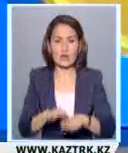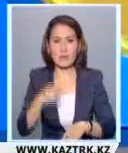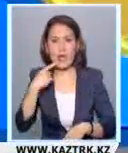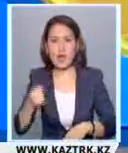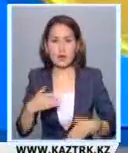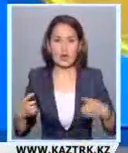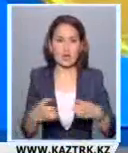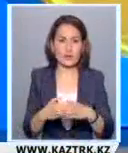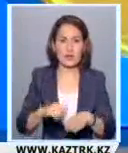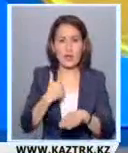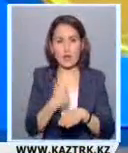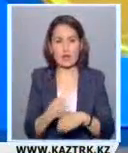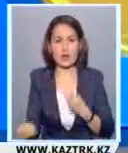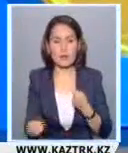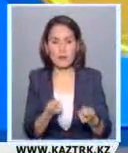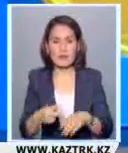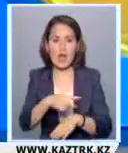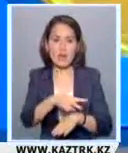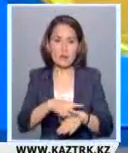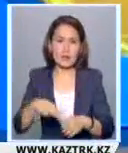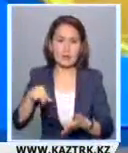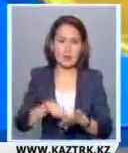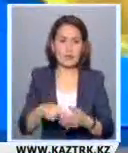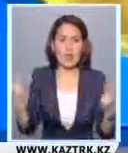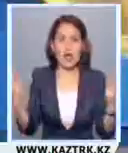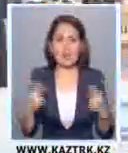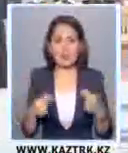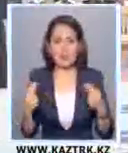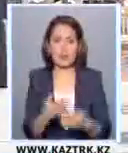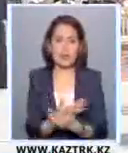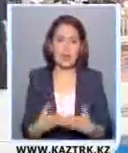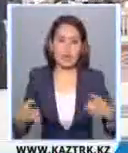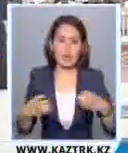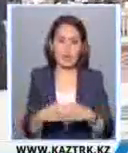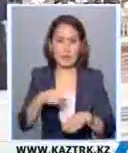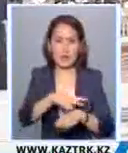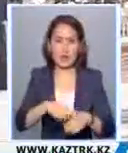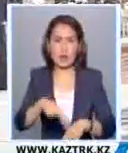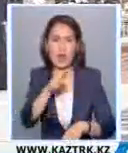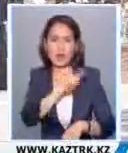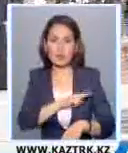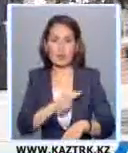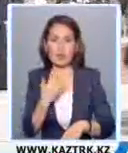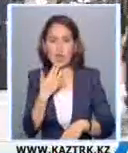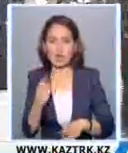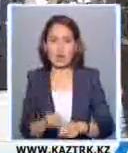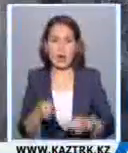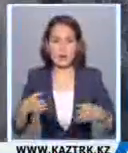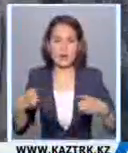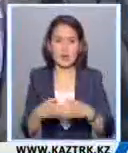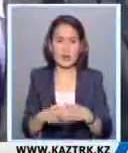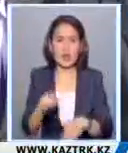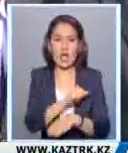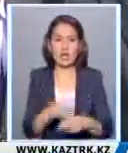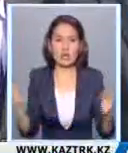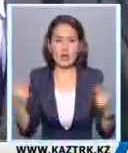әскери қолбасшылығы ғана емес, ішкі істер департаменті, кеден және төтенше жағдайлар департаменті мен ұлттық қауіпсіздік комитеті, шекара